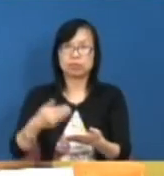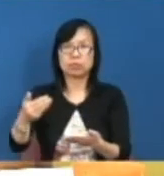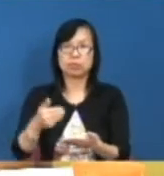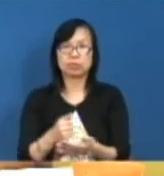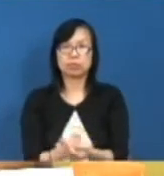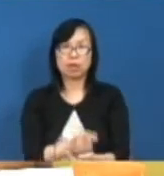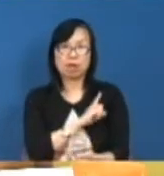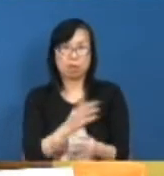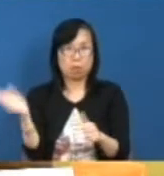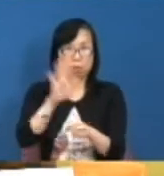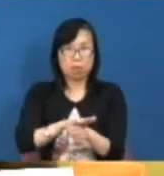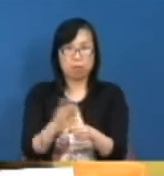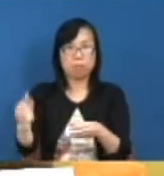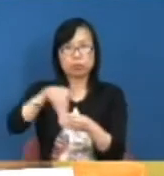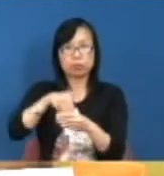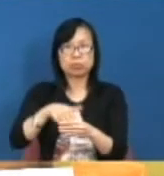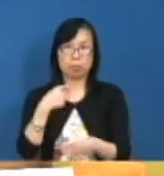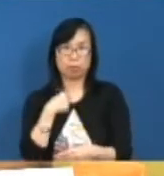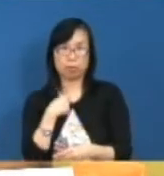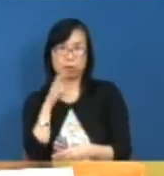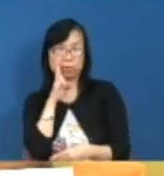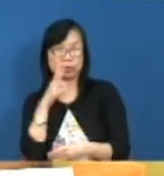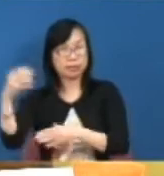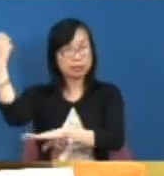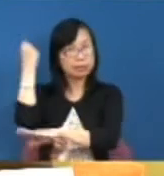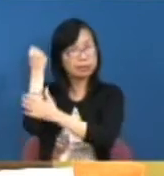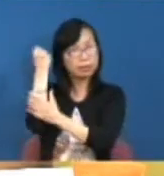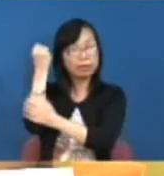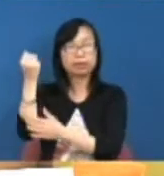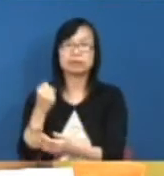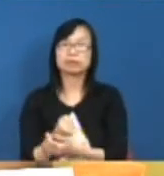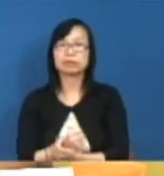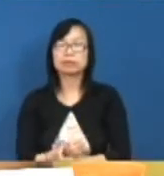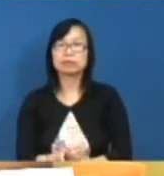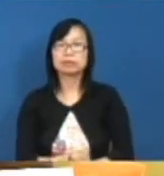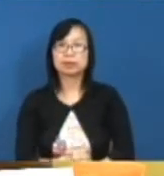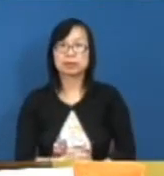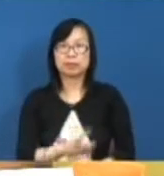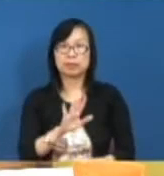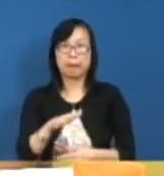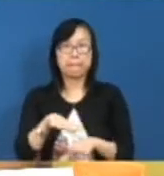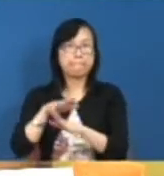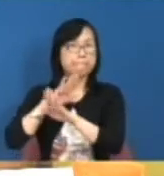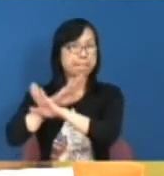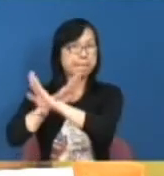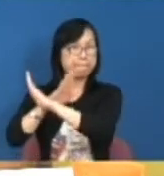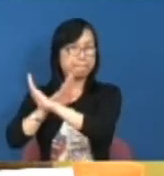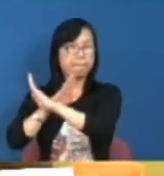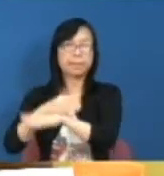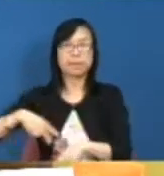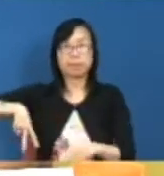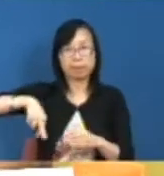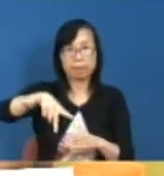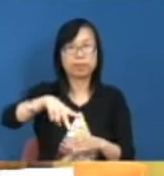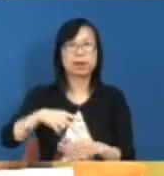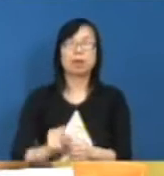嘅普選投票權。如果我哋示威喺條路嗰度行，你唔俾我哋行，咁我哋一行